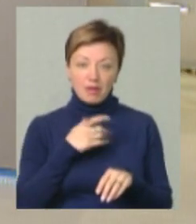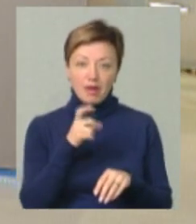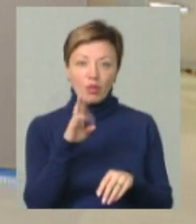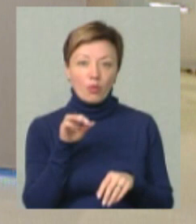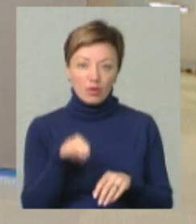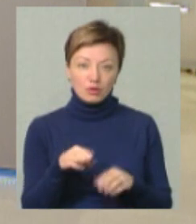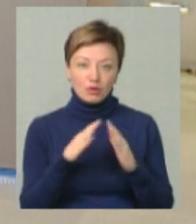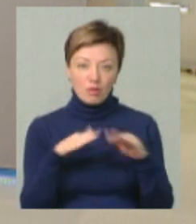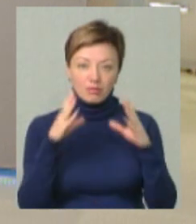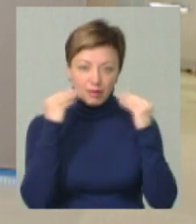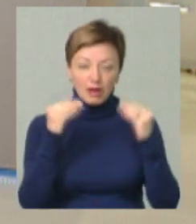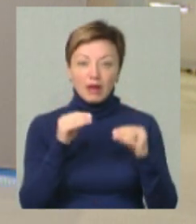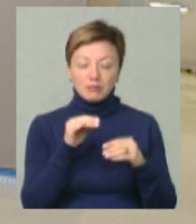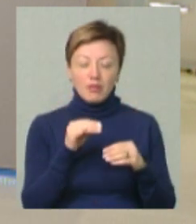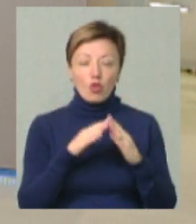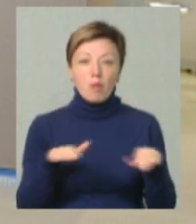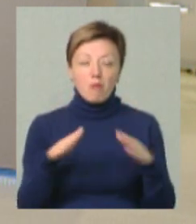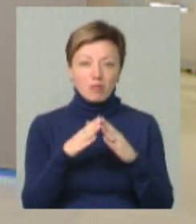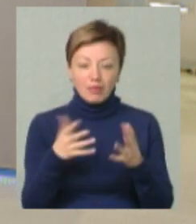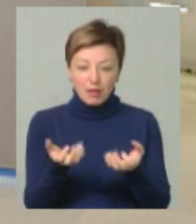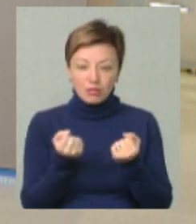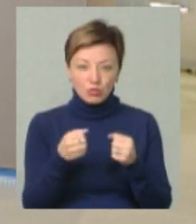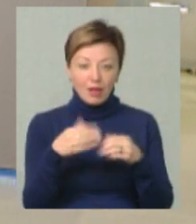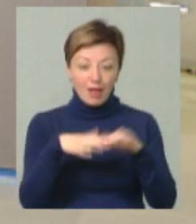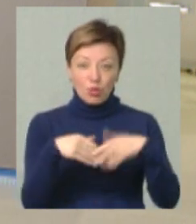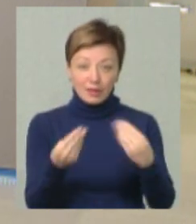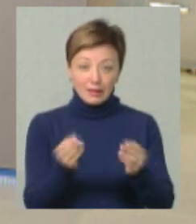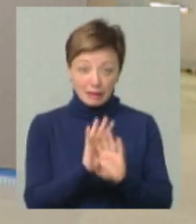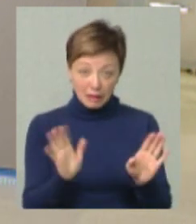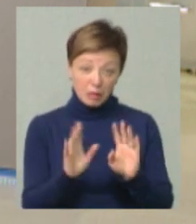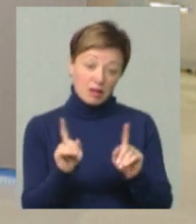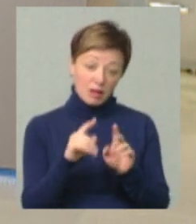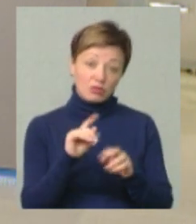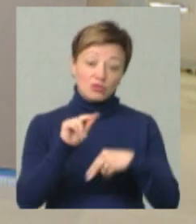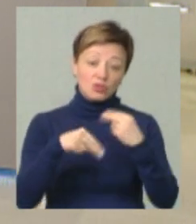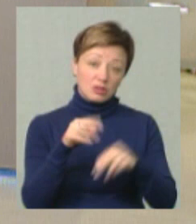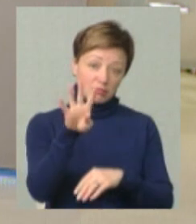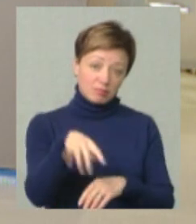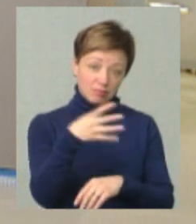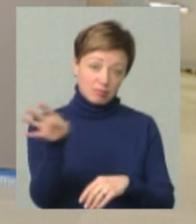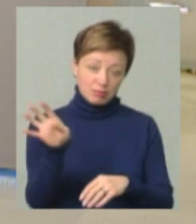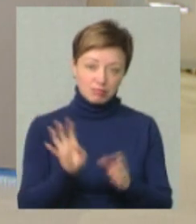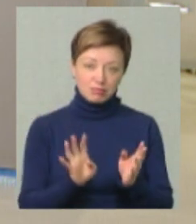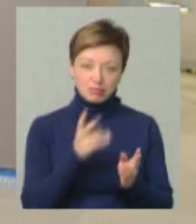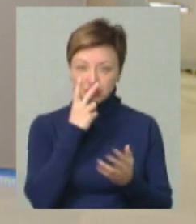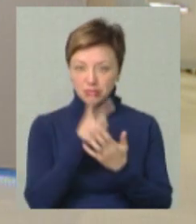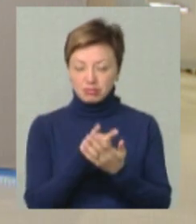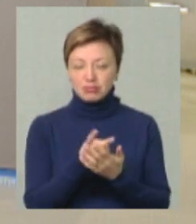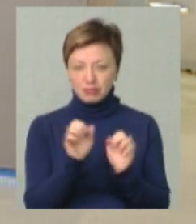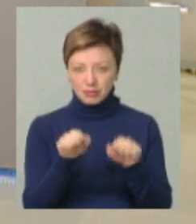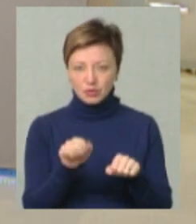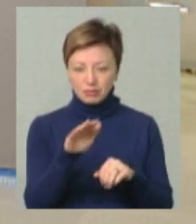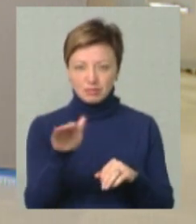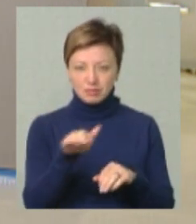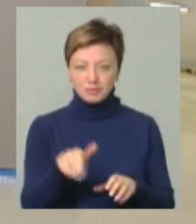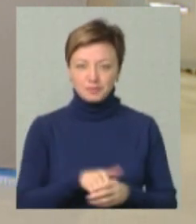він домашній. Тобто, ну, ми теж на руки його не даємо, а от так через, скажімо, через рішоточку, то можна